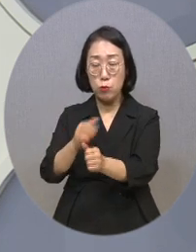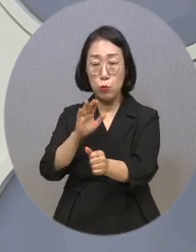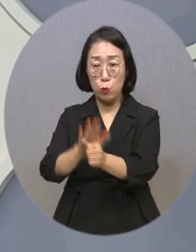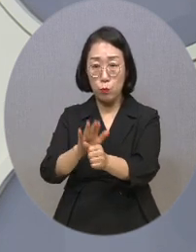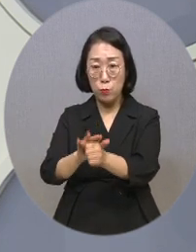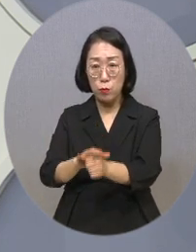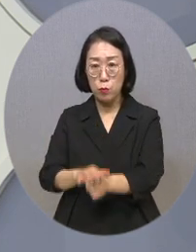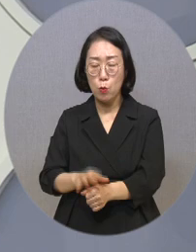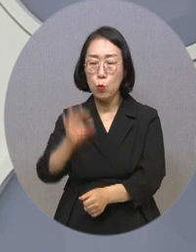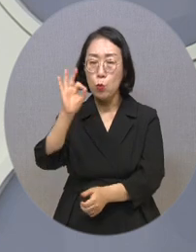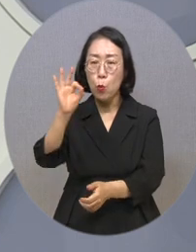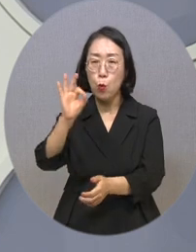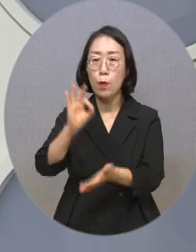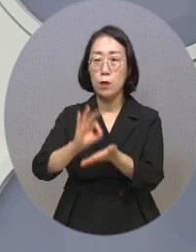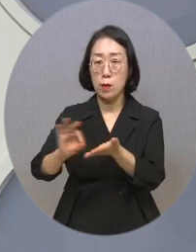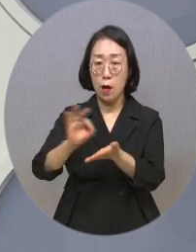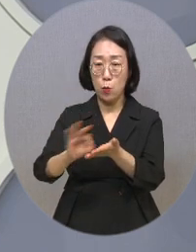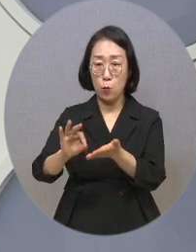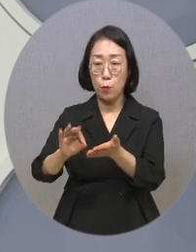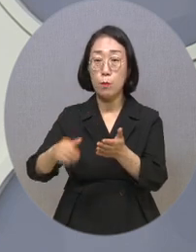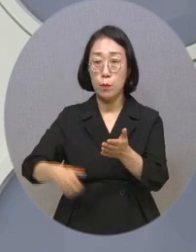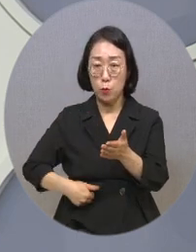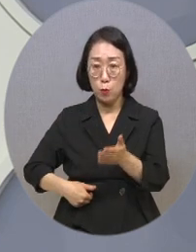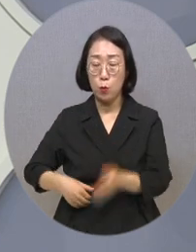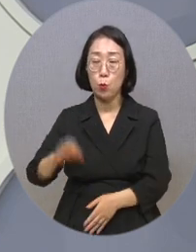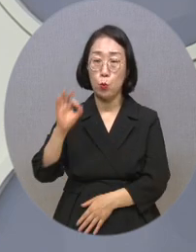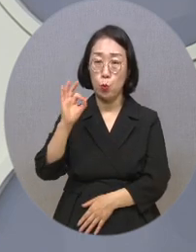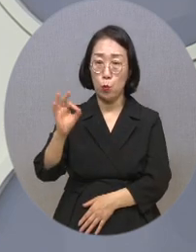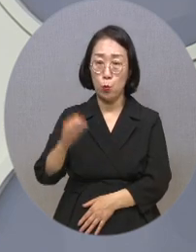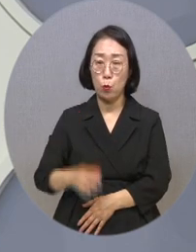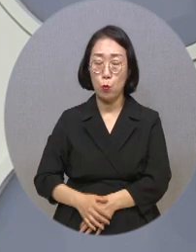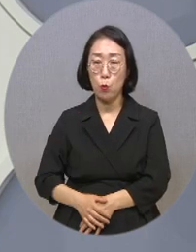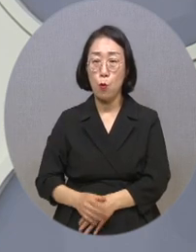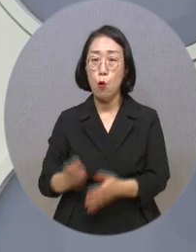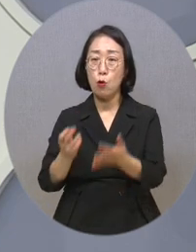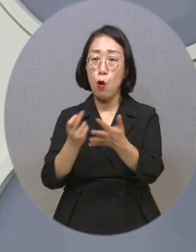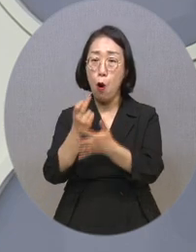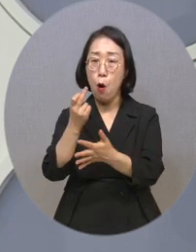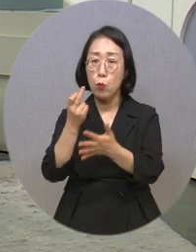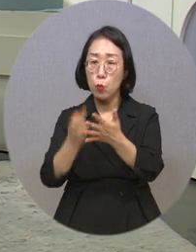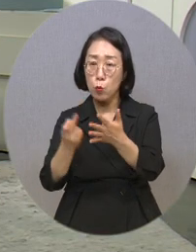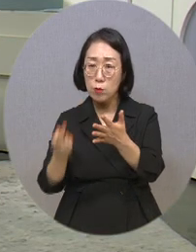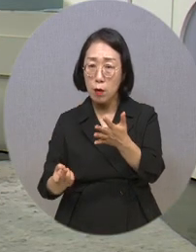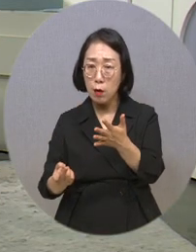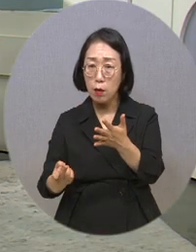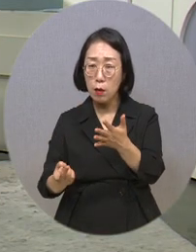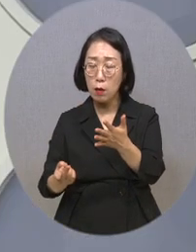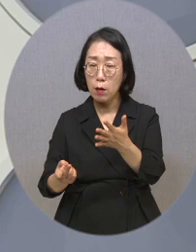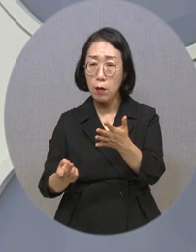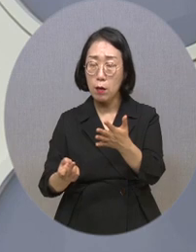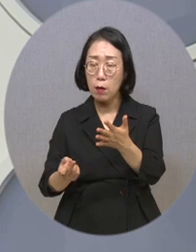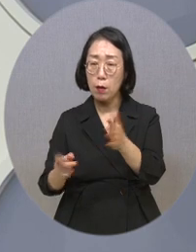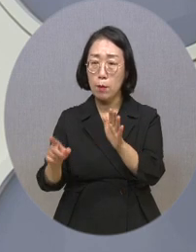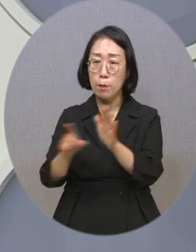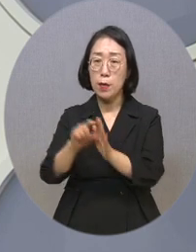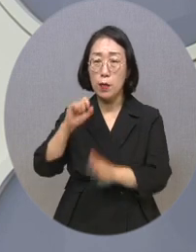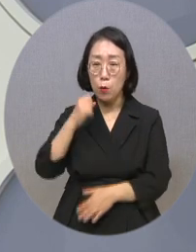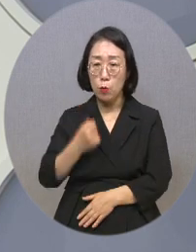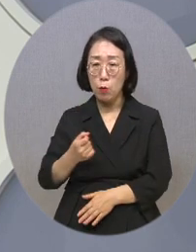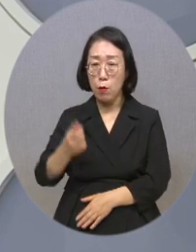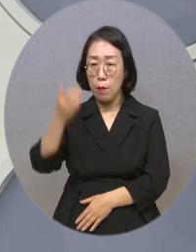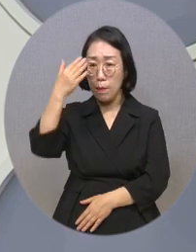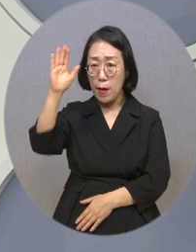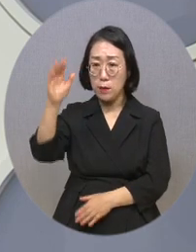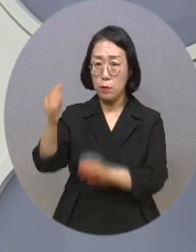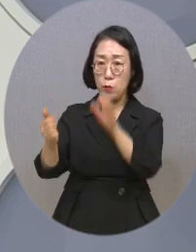비용이 발생할 거고 그런데 그 형제도 못 믿었는데 어떻게 제3자를 믿겠나 하는 생각이 들더라고요.